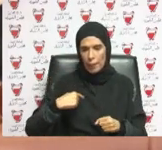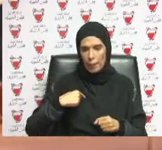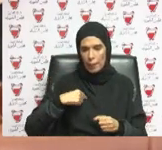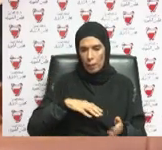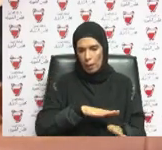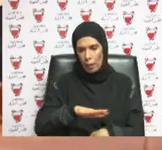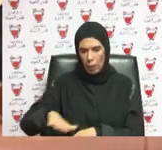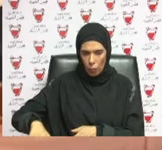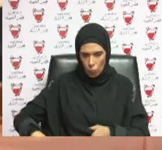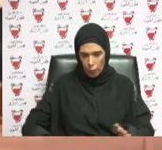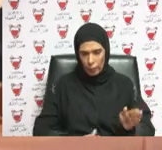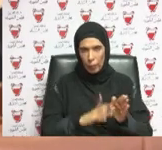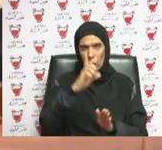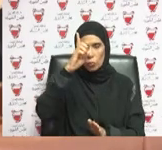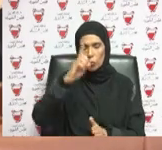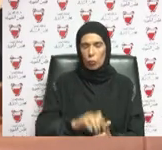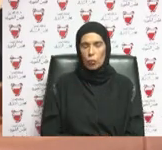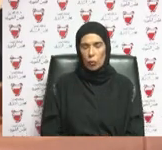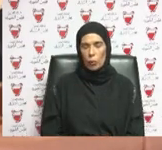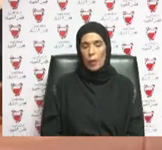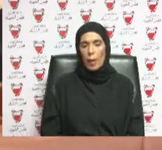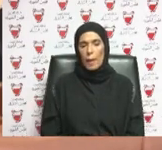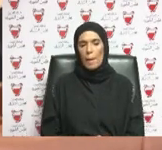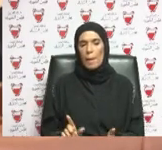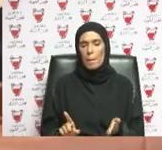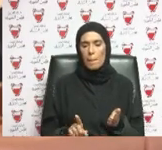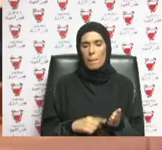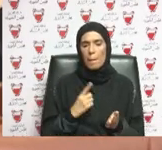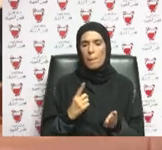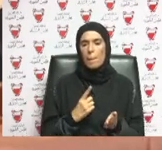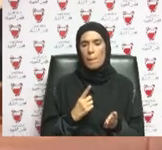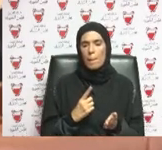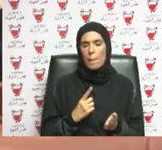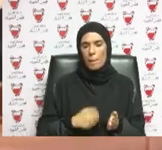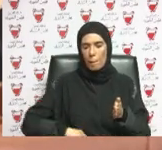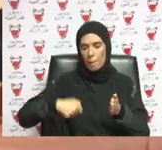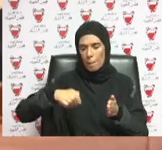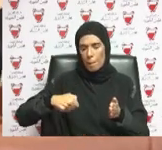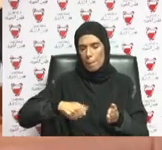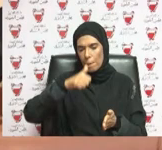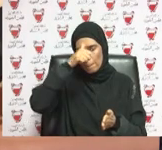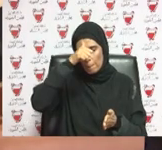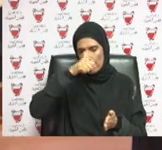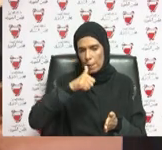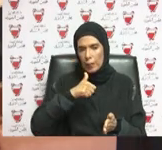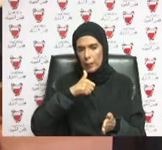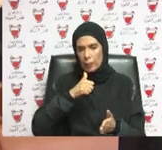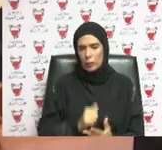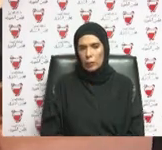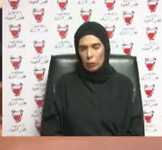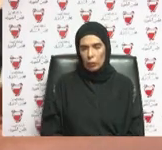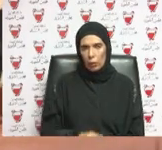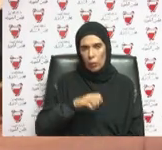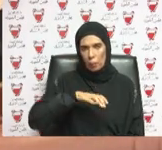راجعون. معالي الرئيس، بداية أتقدم بخالص العزاء والمواساة إلى